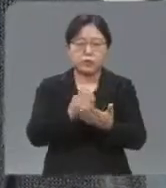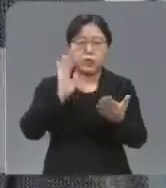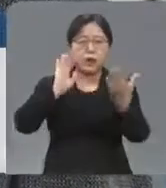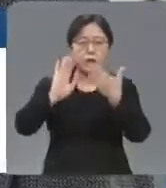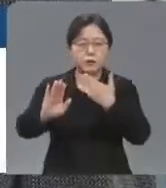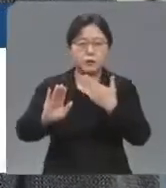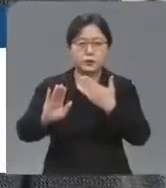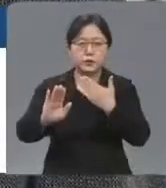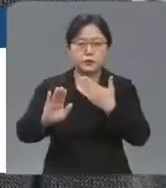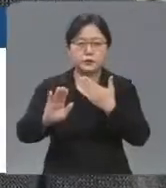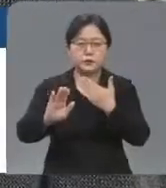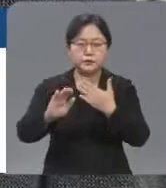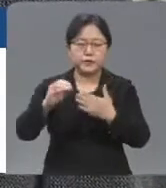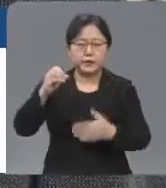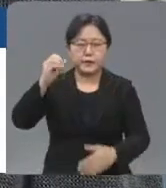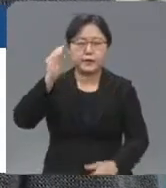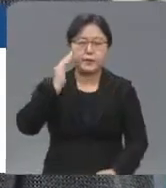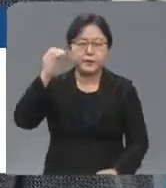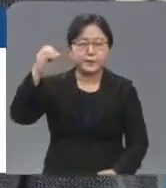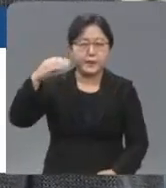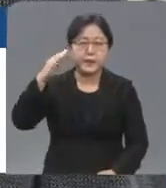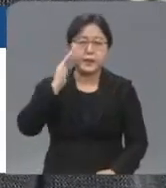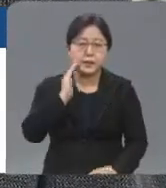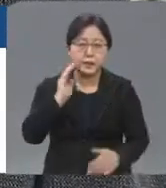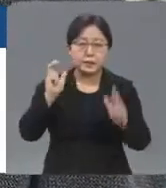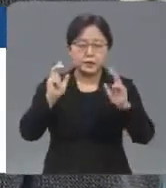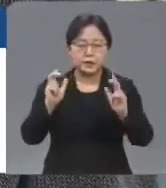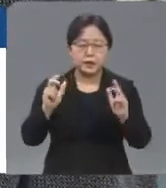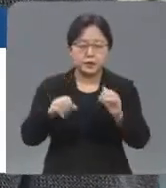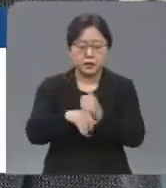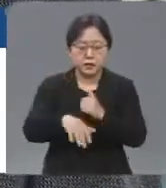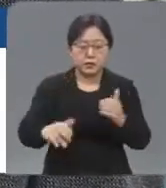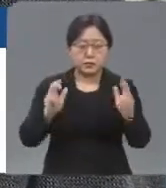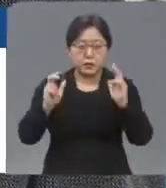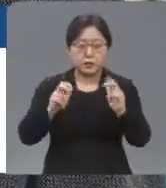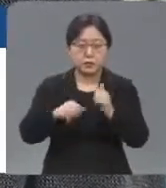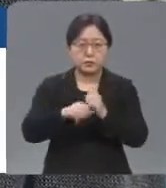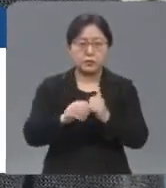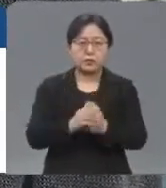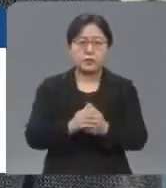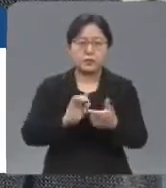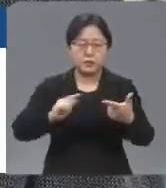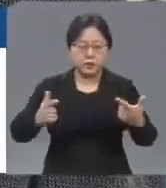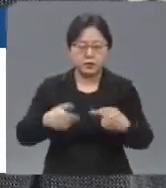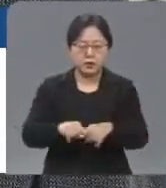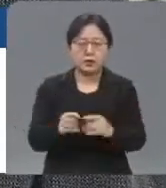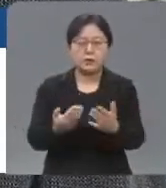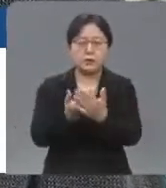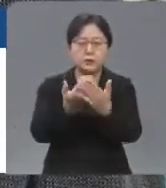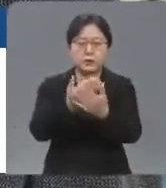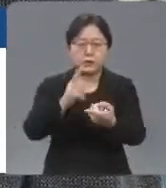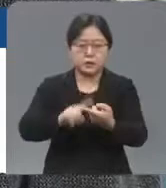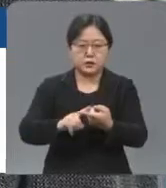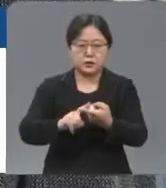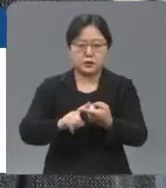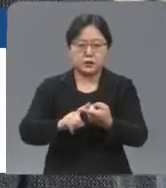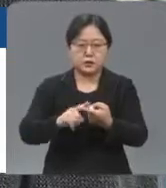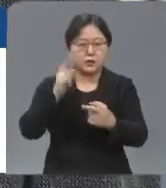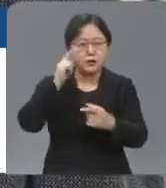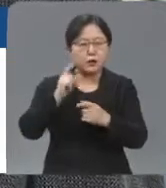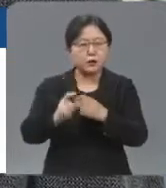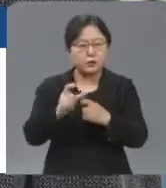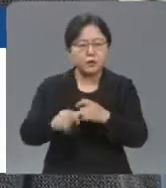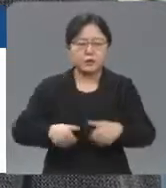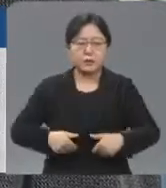앞으로 빅그린산단에 여러 협력업체가 들어오면 원화청 관계라든지 동반 성장이라든지 이런 부분들을 같이